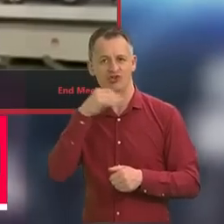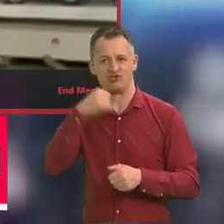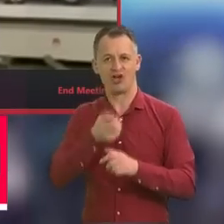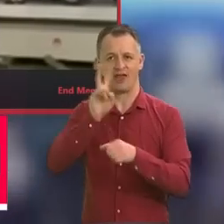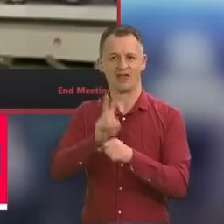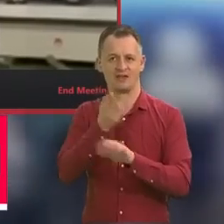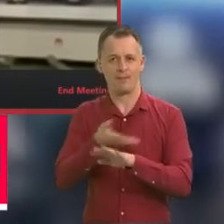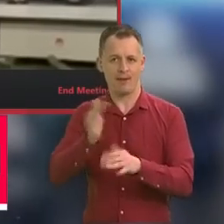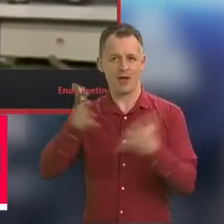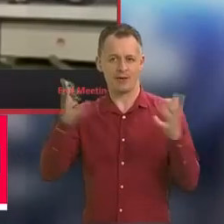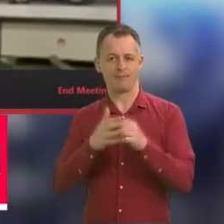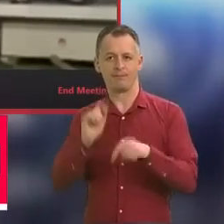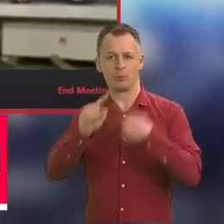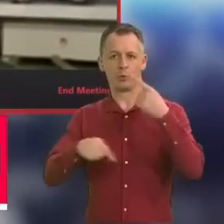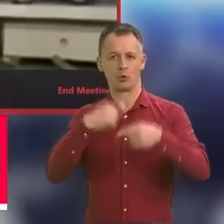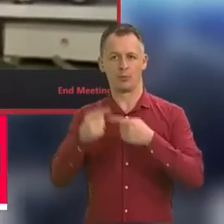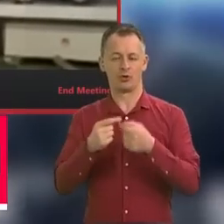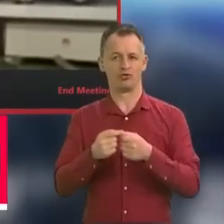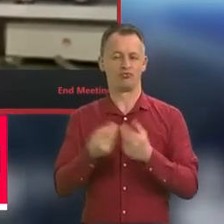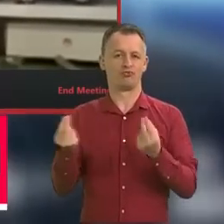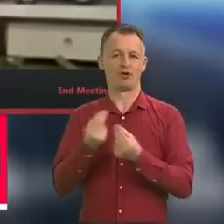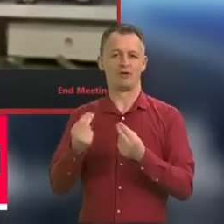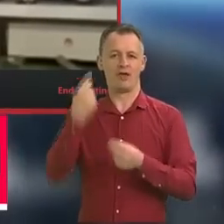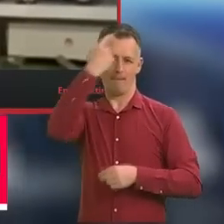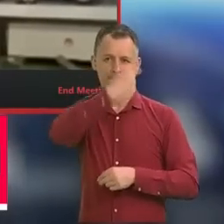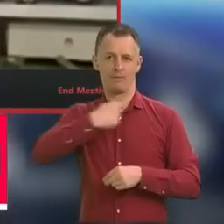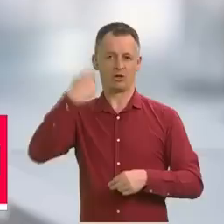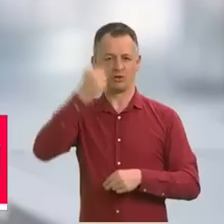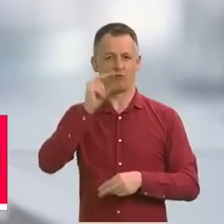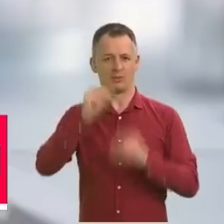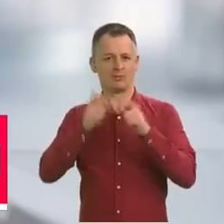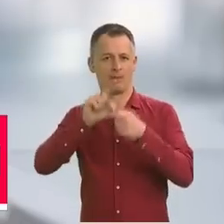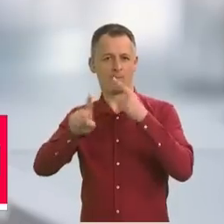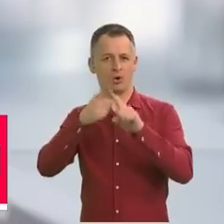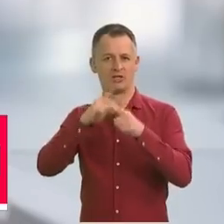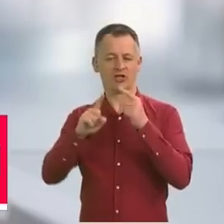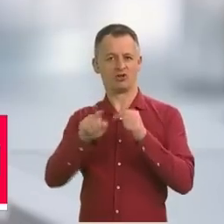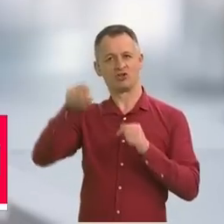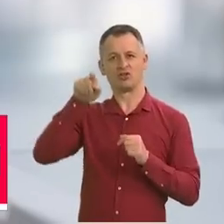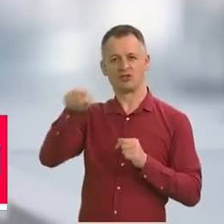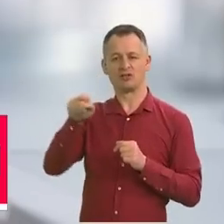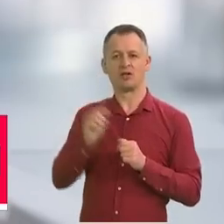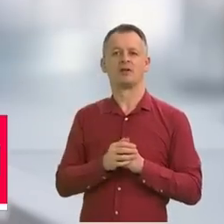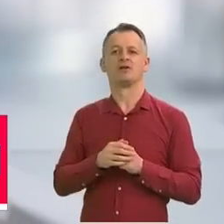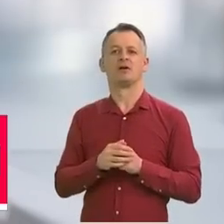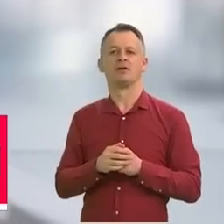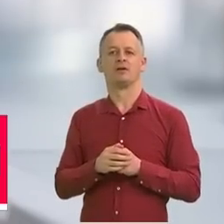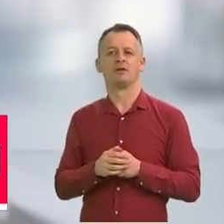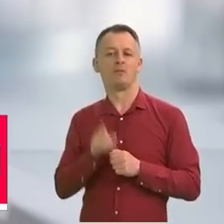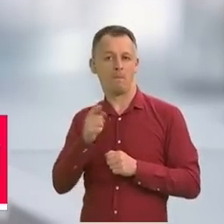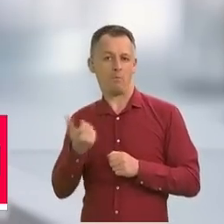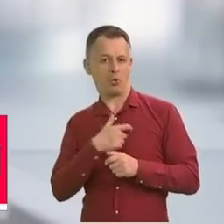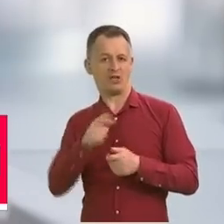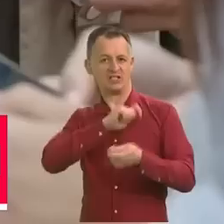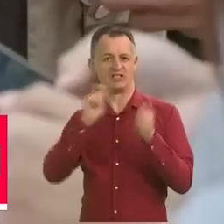mai mari. Apoi sunt cele de imagine. Când vine vorba despre politică, acești boți pot să